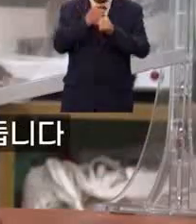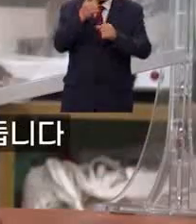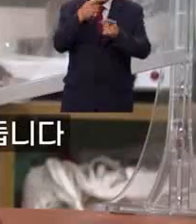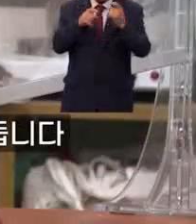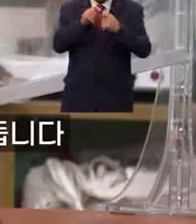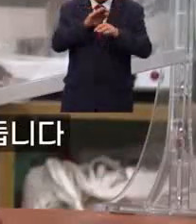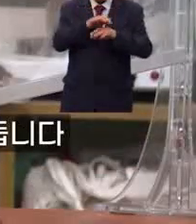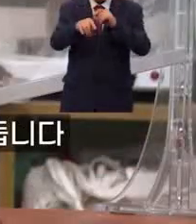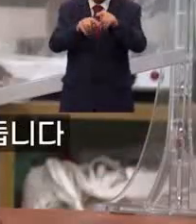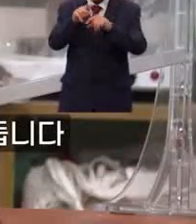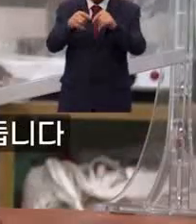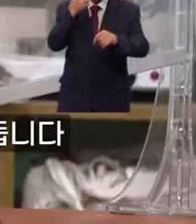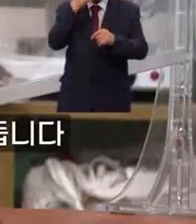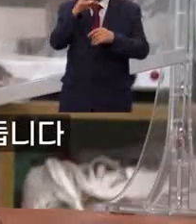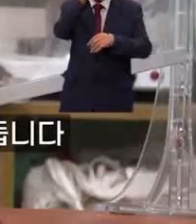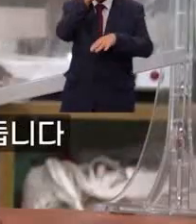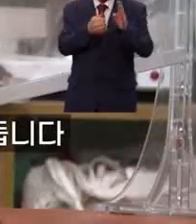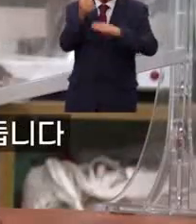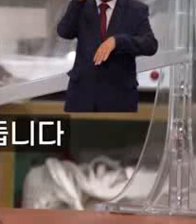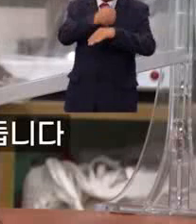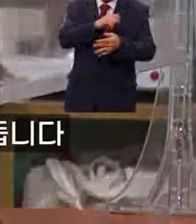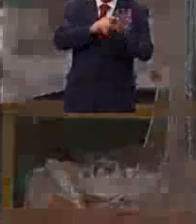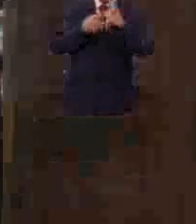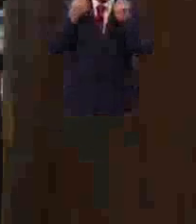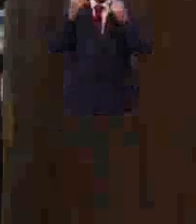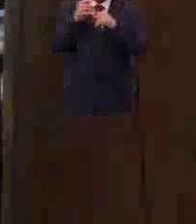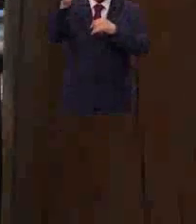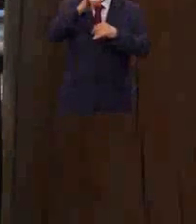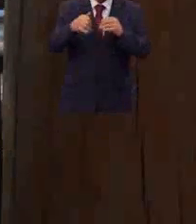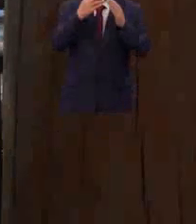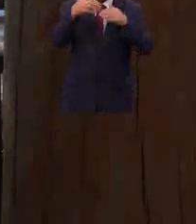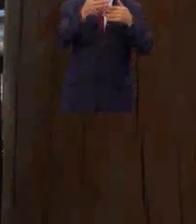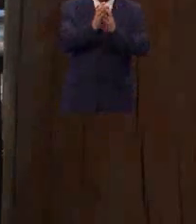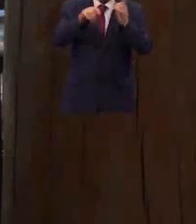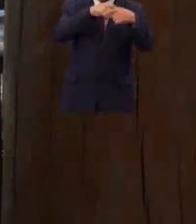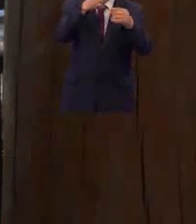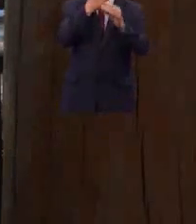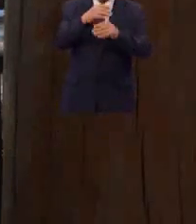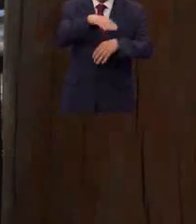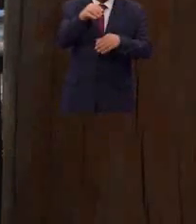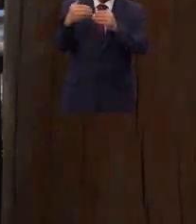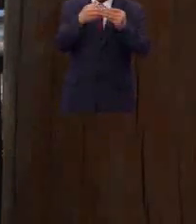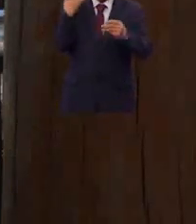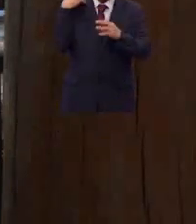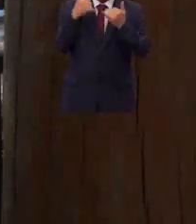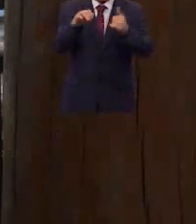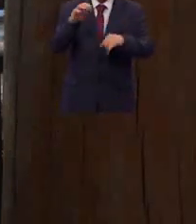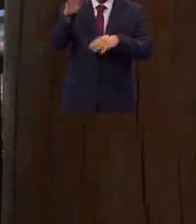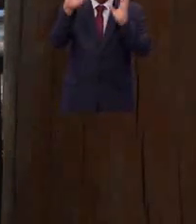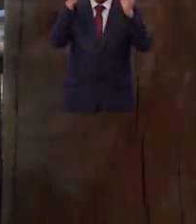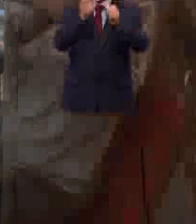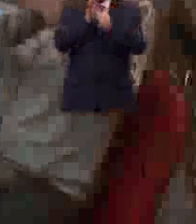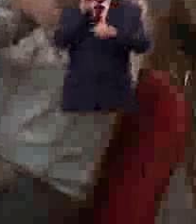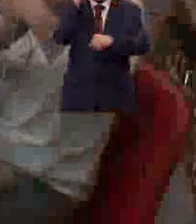걸음 나가시다 보면 좋은 성과를 내지 않을까 생각이 듭니다. 전국의 마을 공동체를 운영하고 계시는 우리 리더분들 응원합니다.